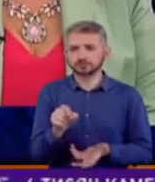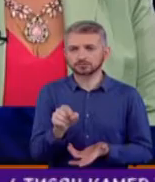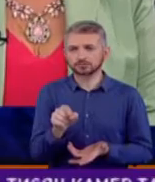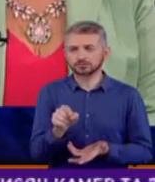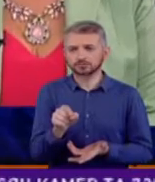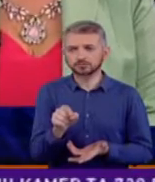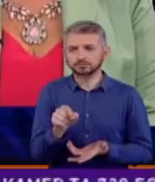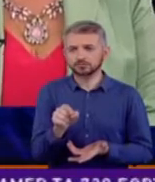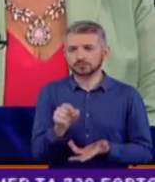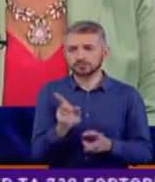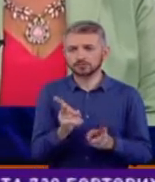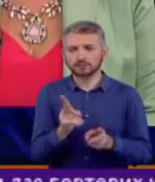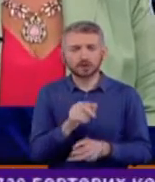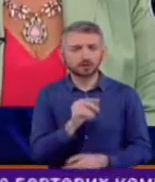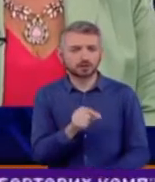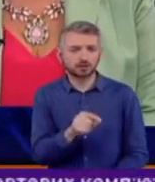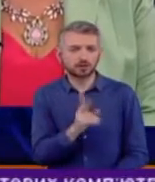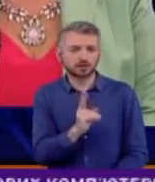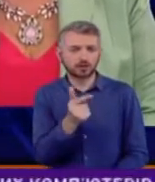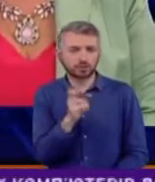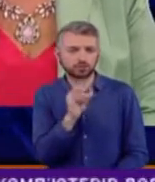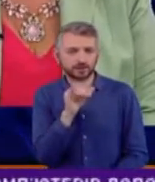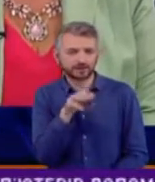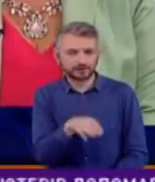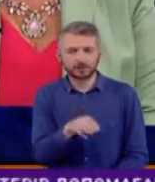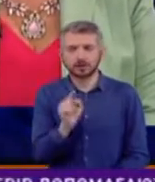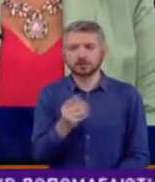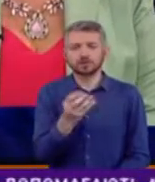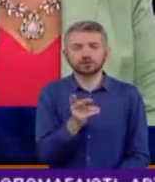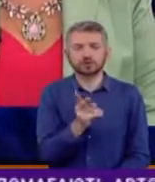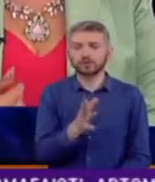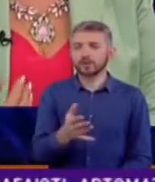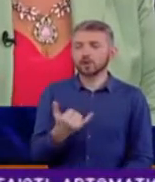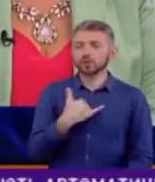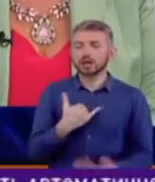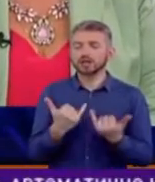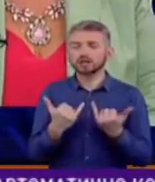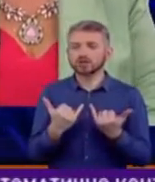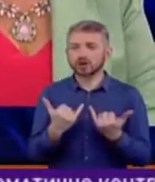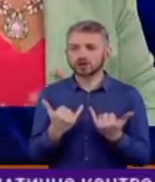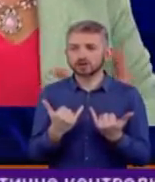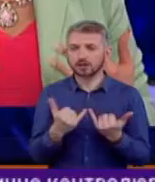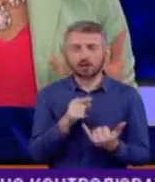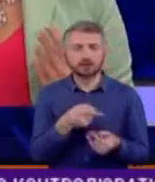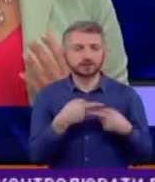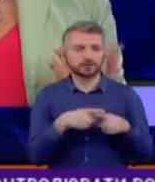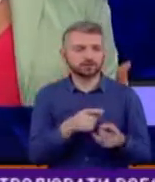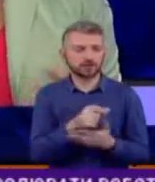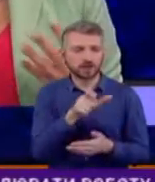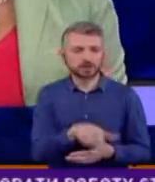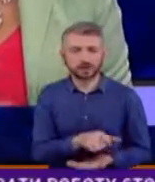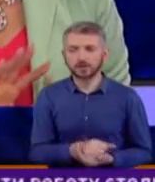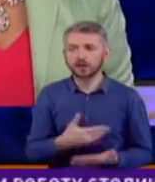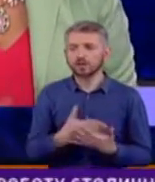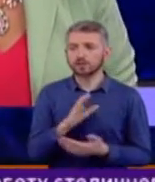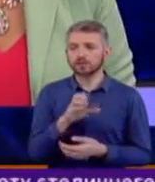ну, там как-то пророссийский, ты еще что-то. Ты там шером якийсь. У нас сейчас, на самом деле... А ты технический кандидат. Вот,